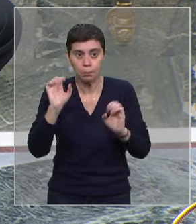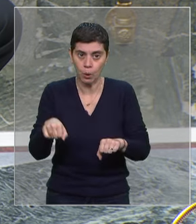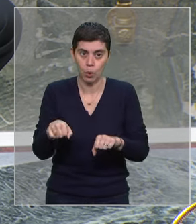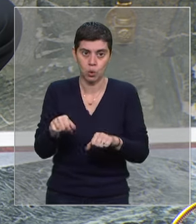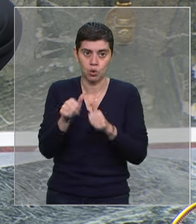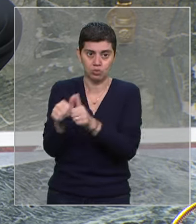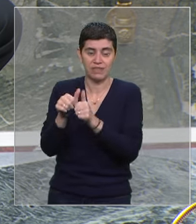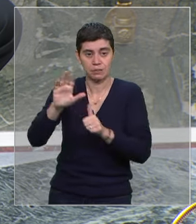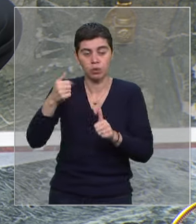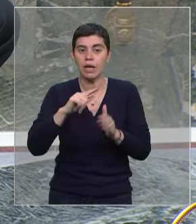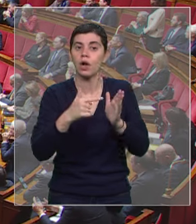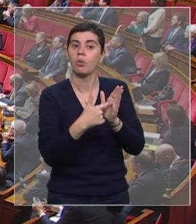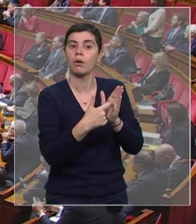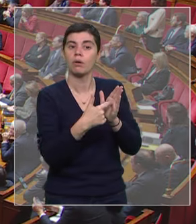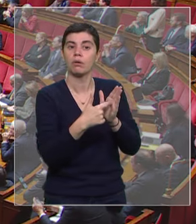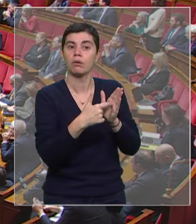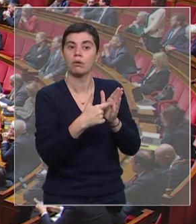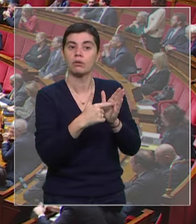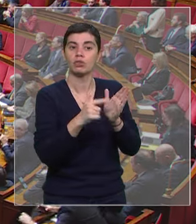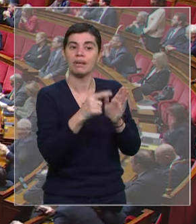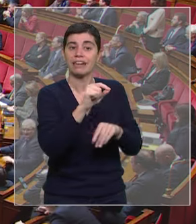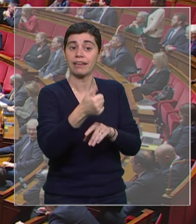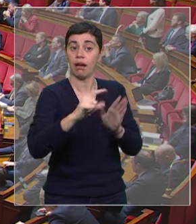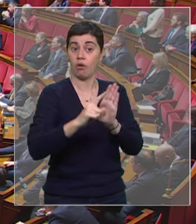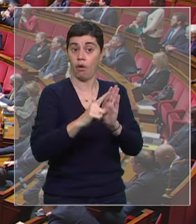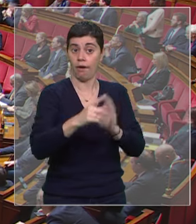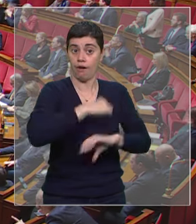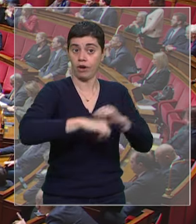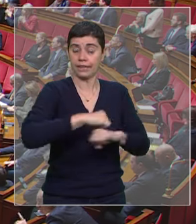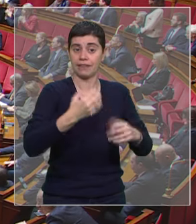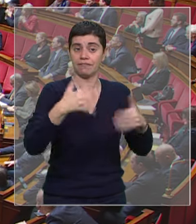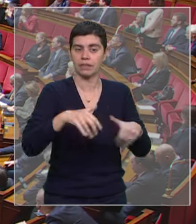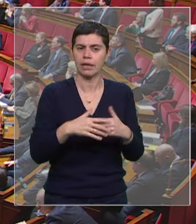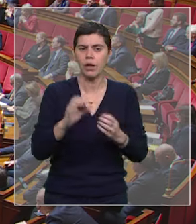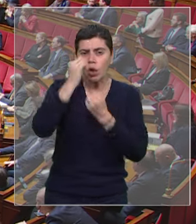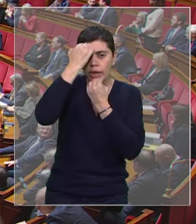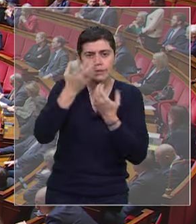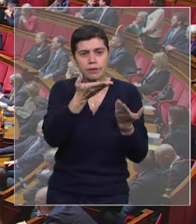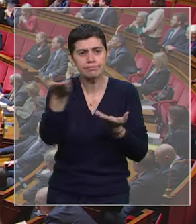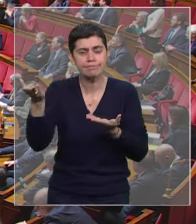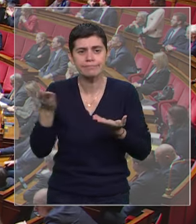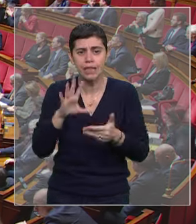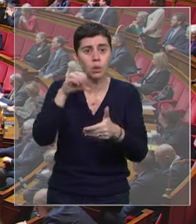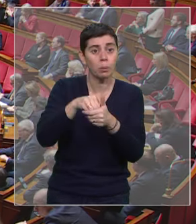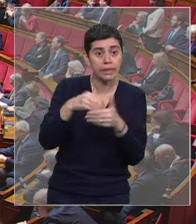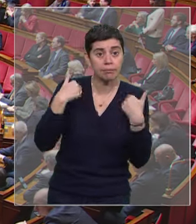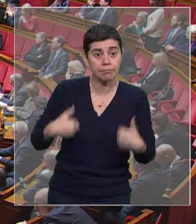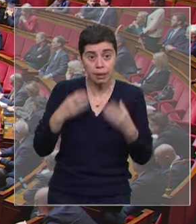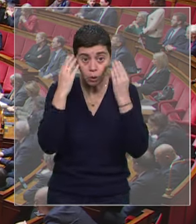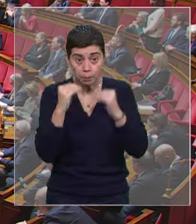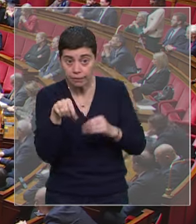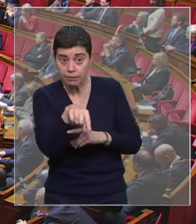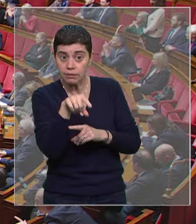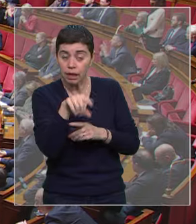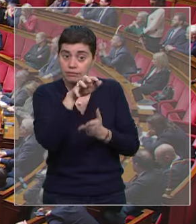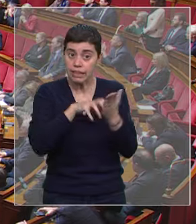fait la loi de 2021 avec le garde des Sceaux. Et je regrette que tout le monde ici n'ait pas souhaité, y compris Madame Le Pen, voter ce